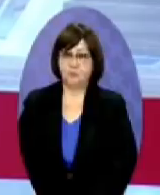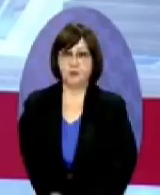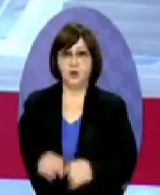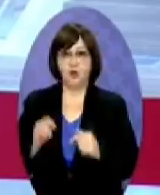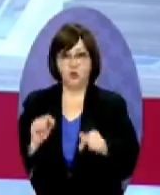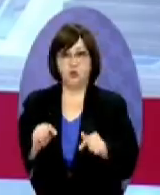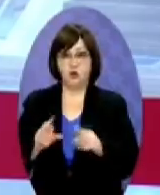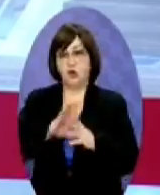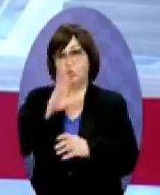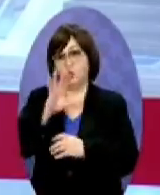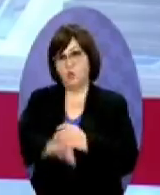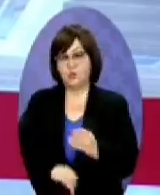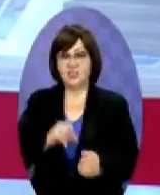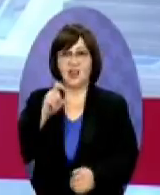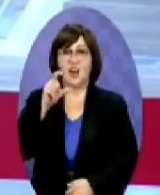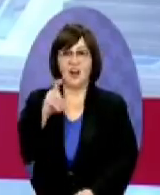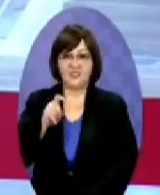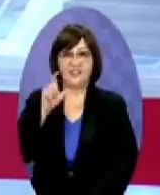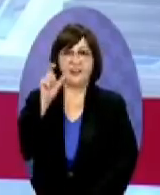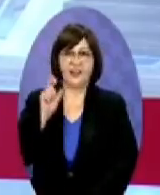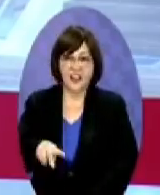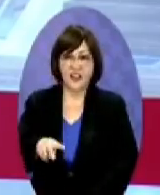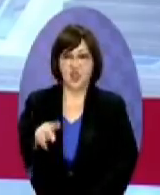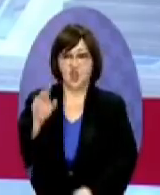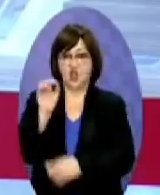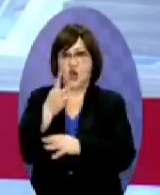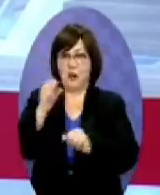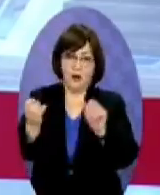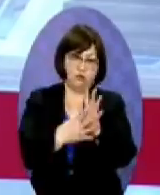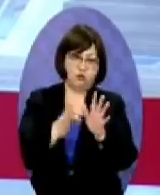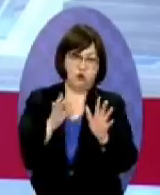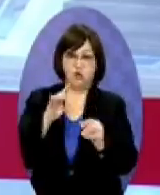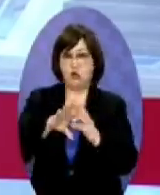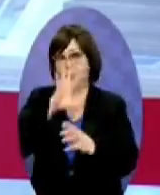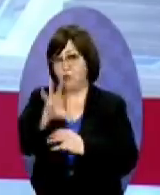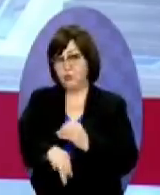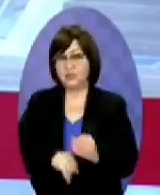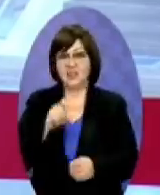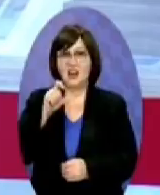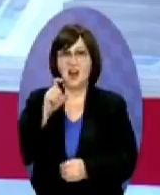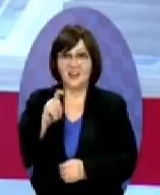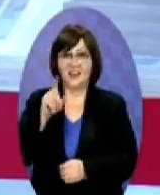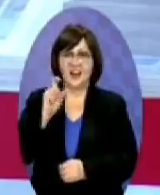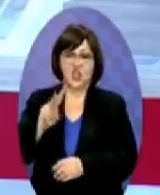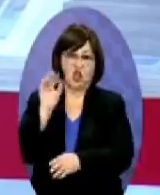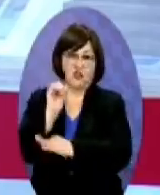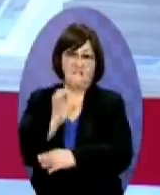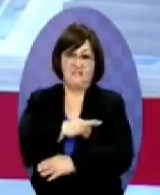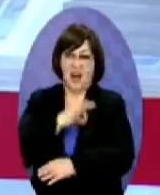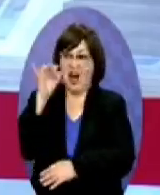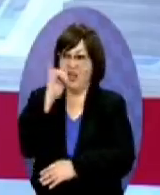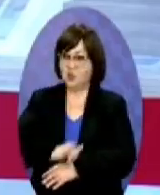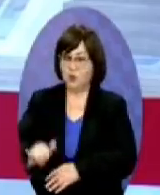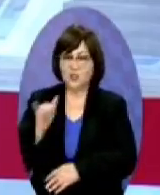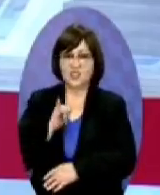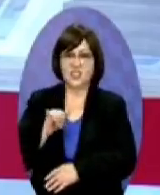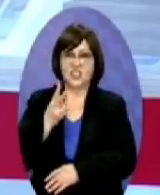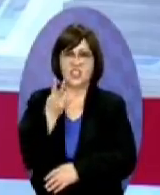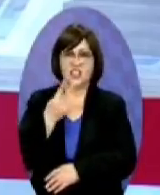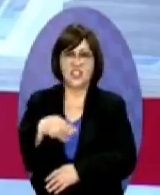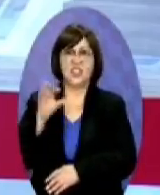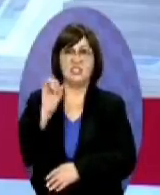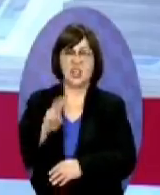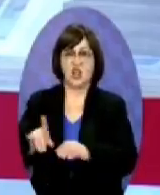Өнөөдөр олон улсын эхлэлний өдөр тохиож байна. 2019 оны олон улсын эхлэлний өдрийг Франц улсын нийслэл Парис хотод ЮНЕСКОгийн төв